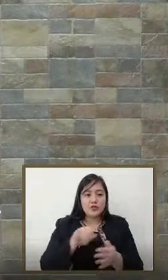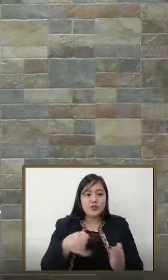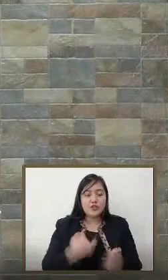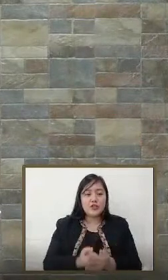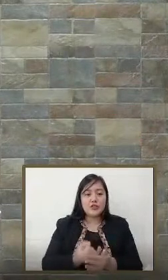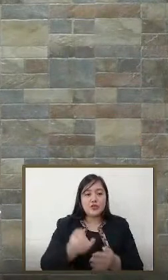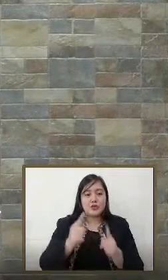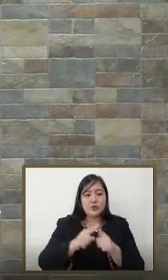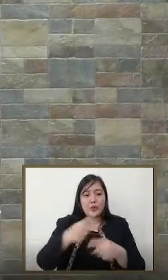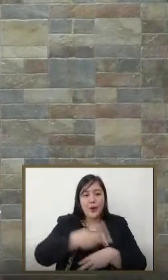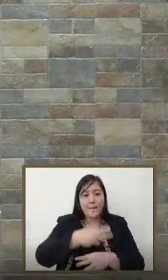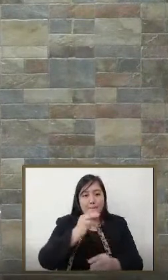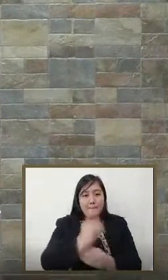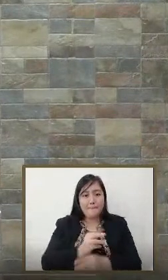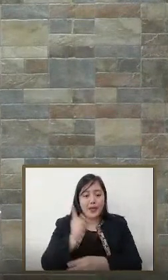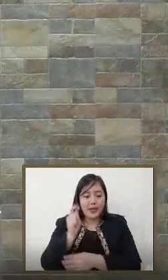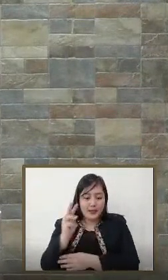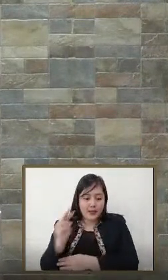You know?